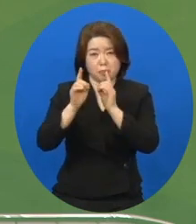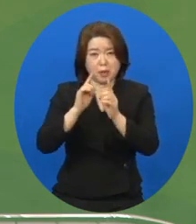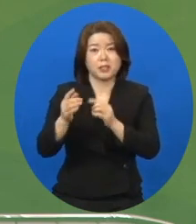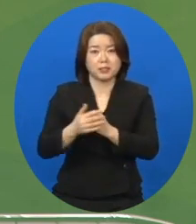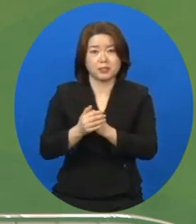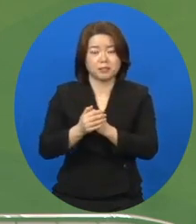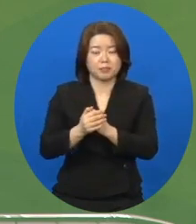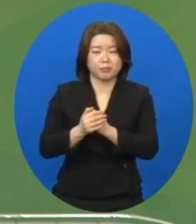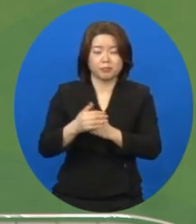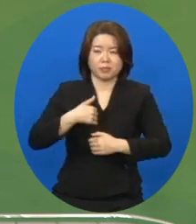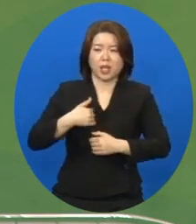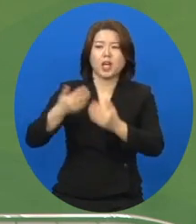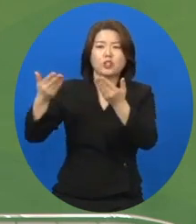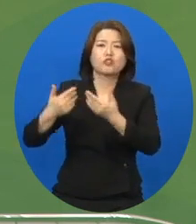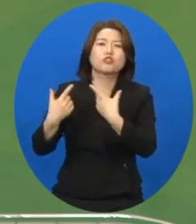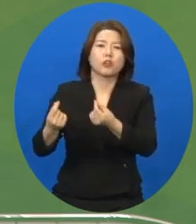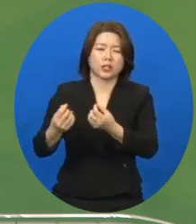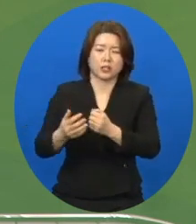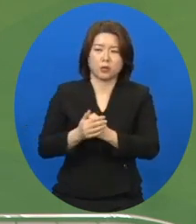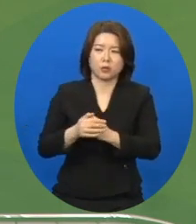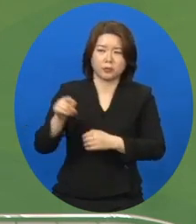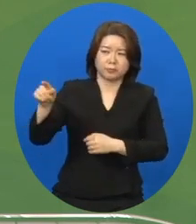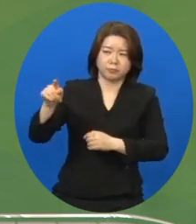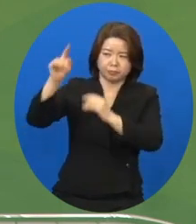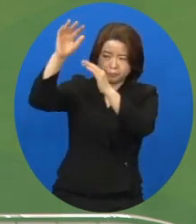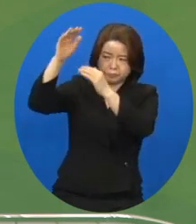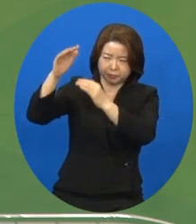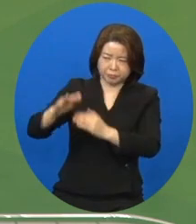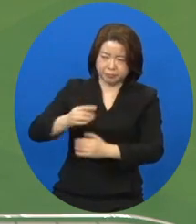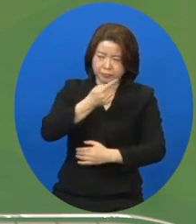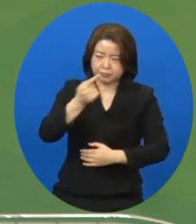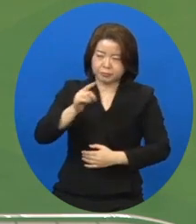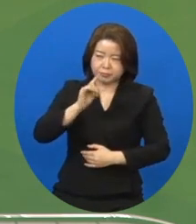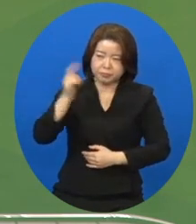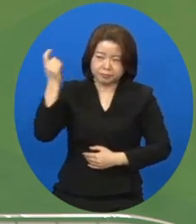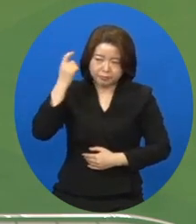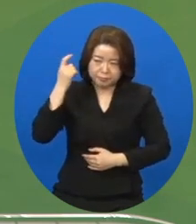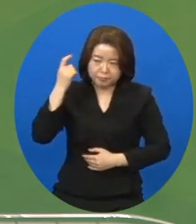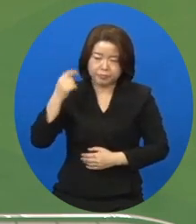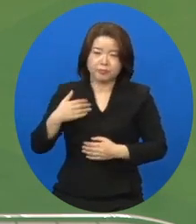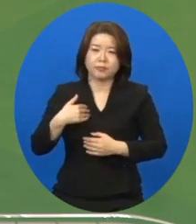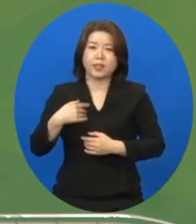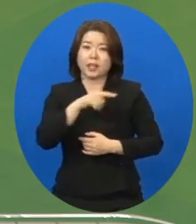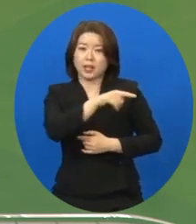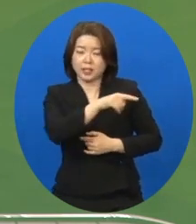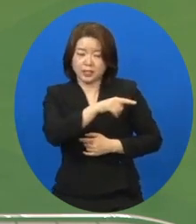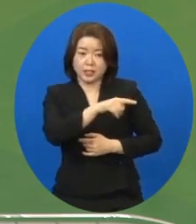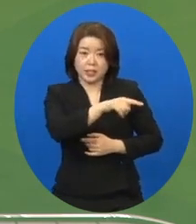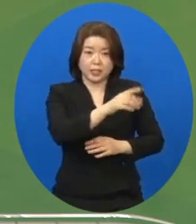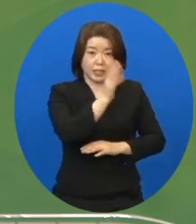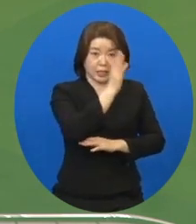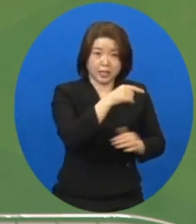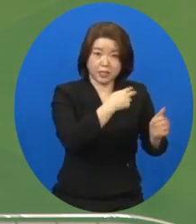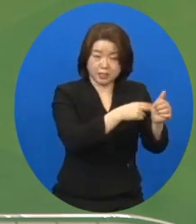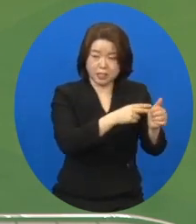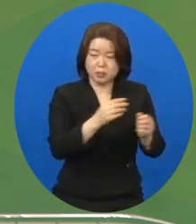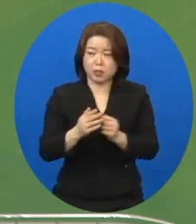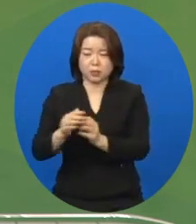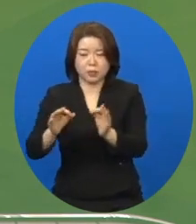말씀을 들으면서 그분의 간증을 쭉 듣다가 아, 내가 이분에게 재정적으로 좀